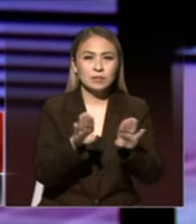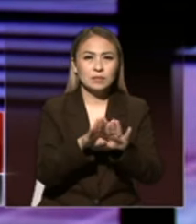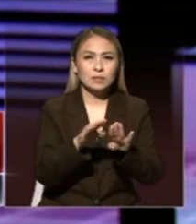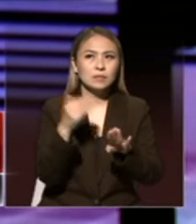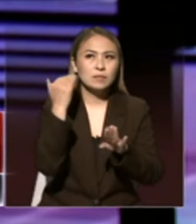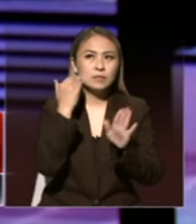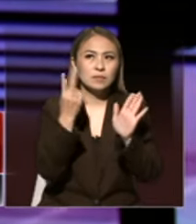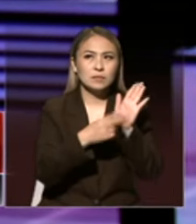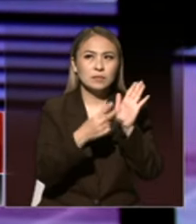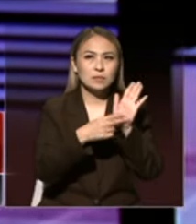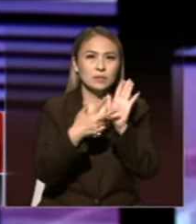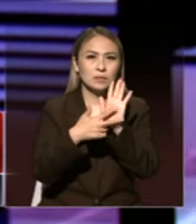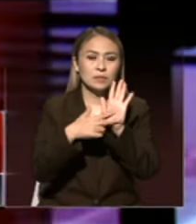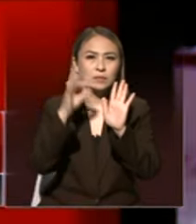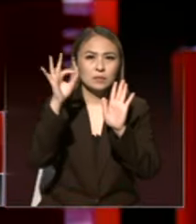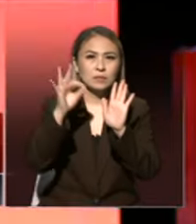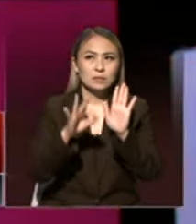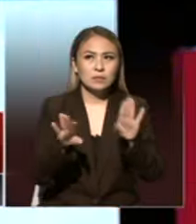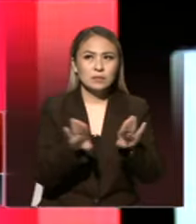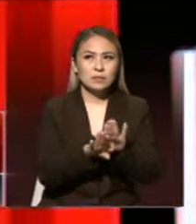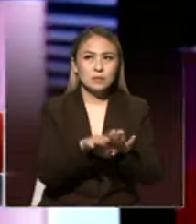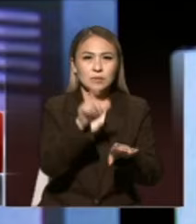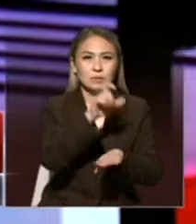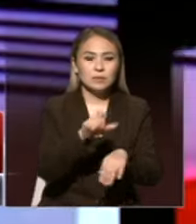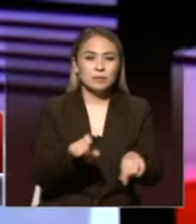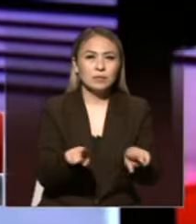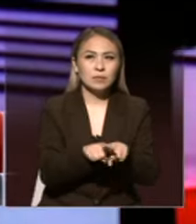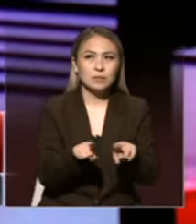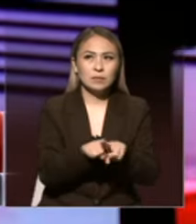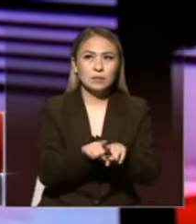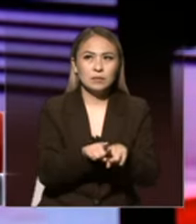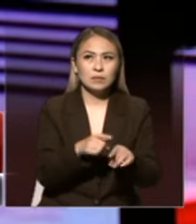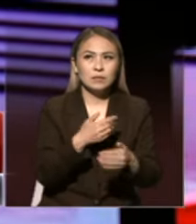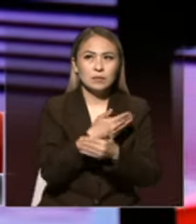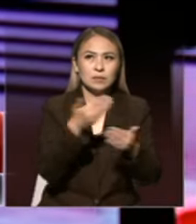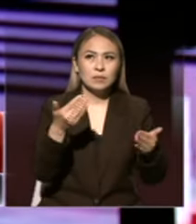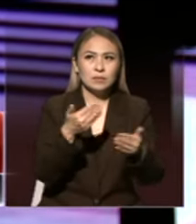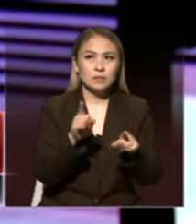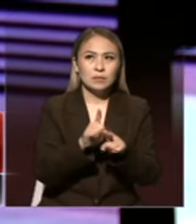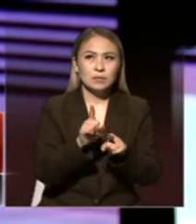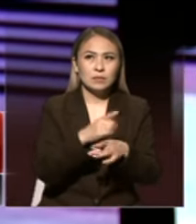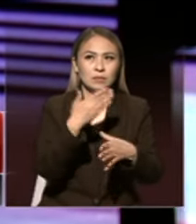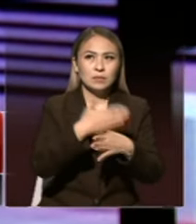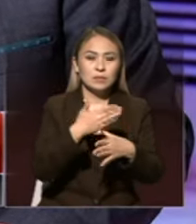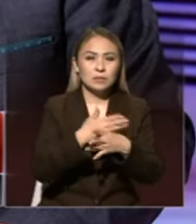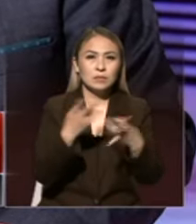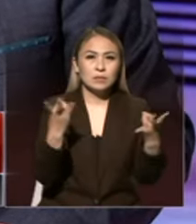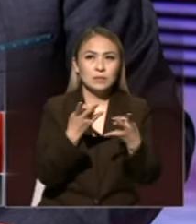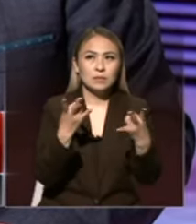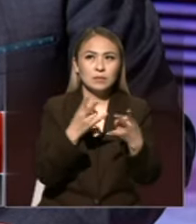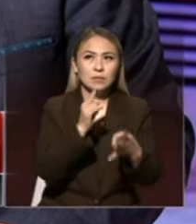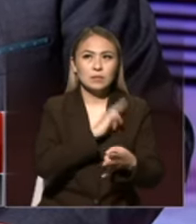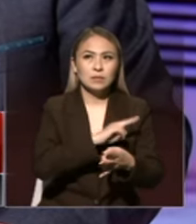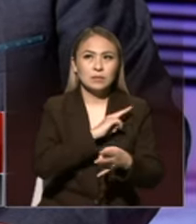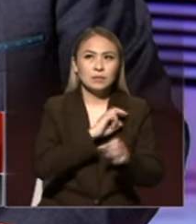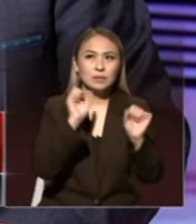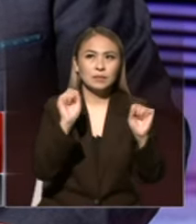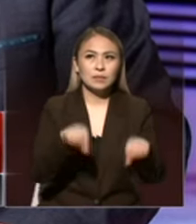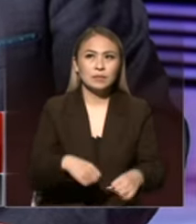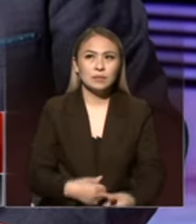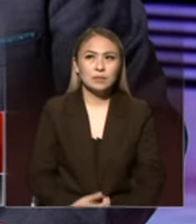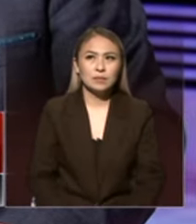дегенде бір 70-80% осы қанағат сықылды азаматтар. Бұларға қолына қармақ беру керек қой. Жұмыс істеуге мүмкіншілік жасау